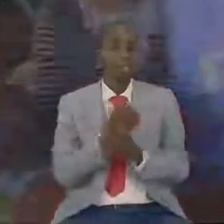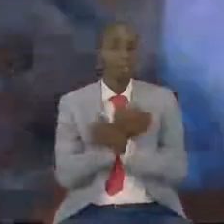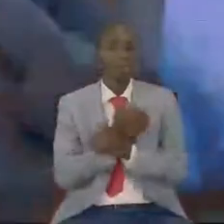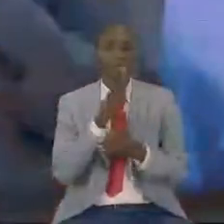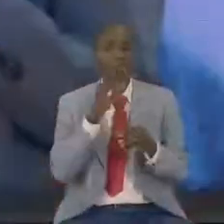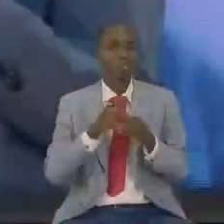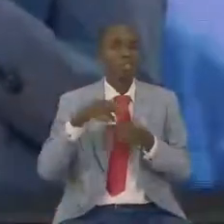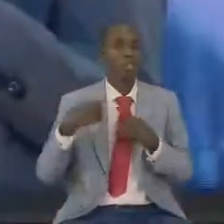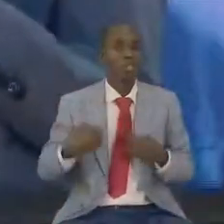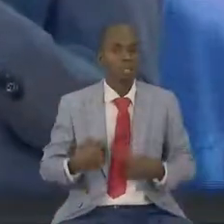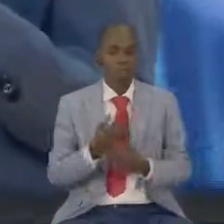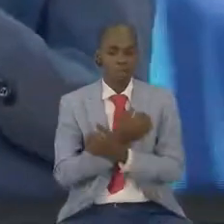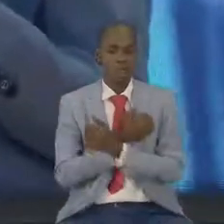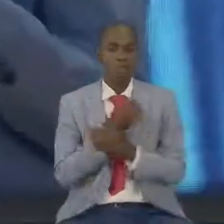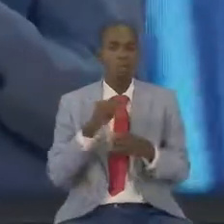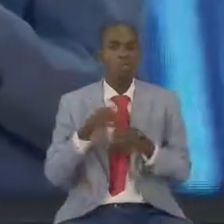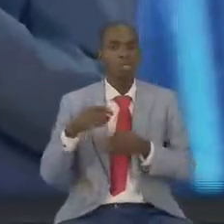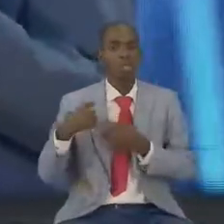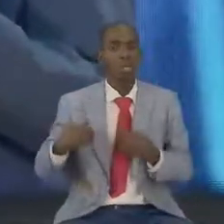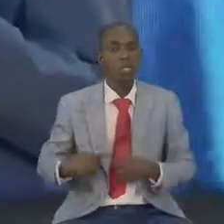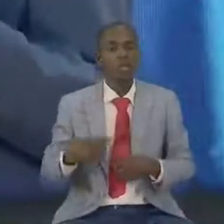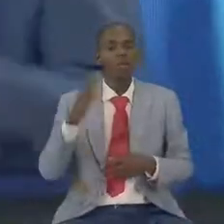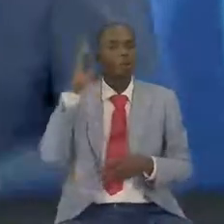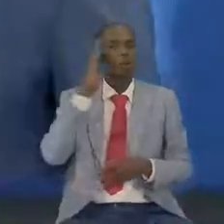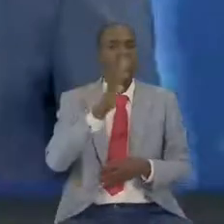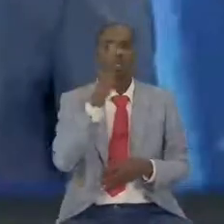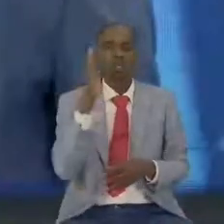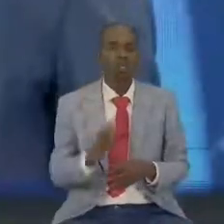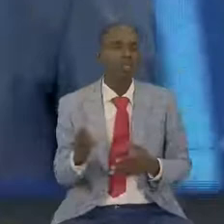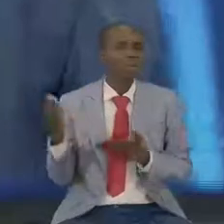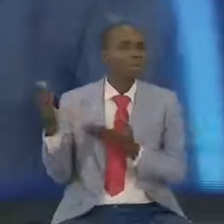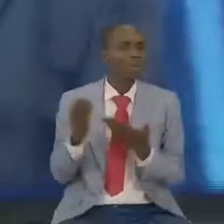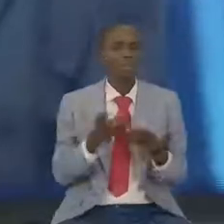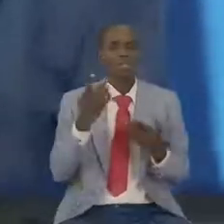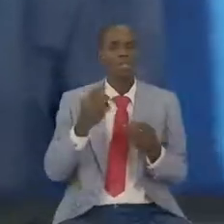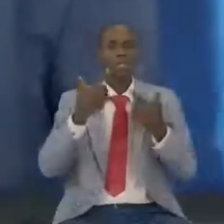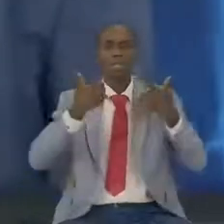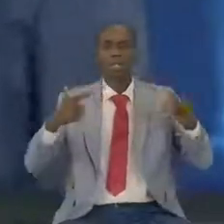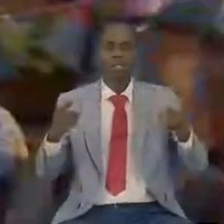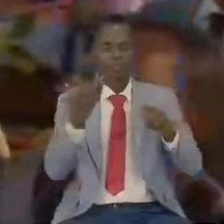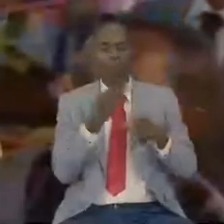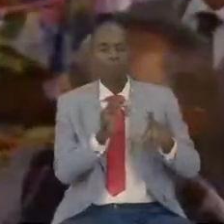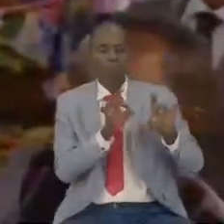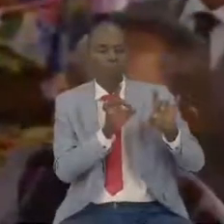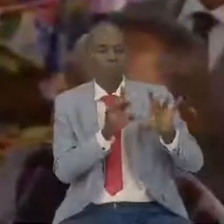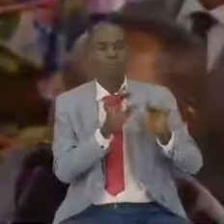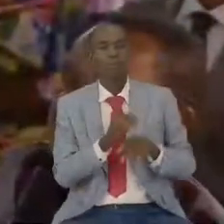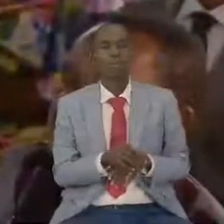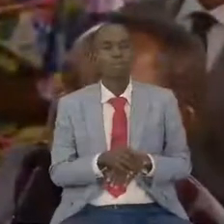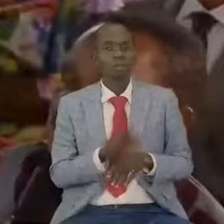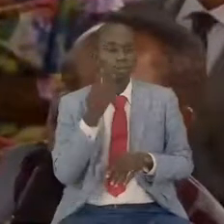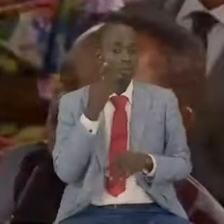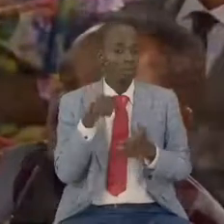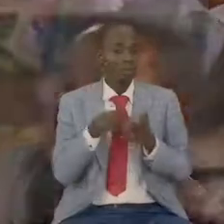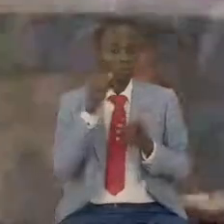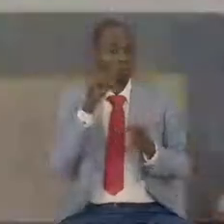Que l'amour soit dans ton cœur, l'amour dans le cœur. Et ne sors pas le langage. Vous voyez, Anne,